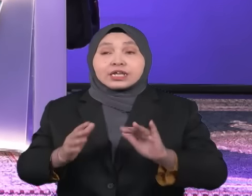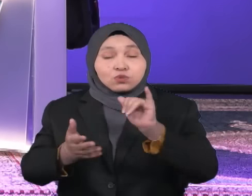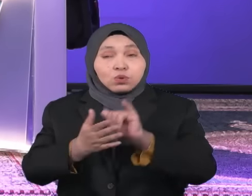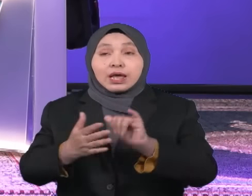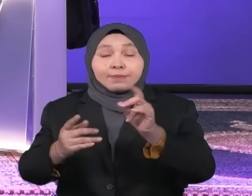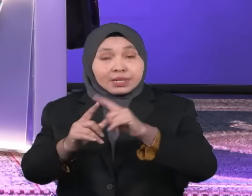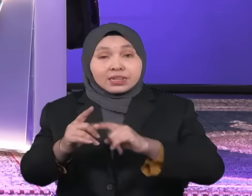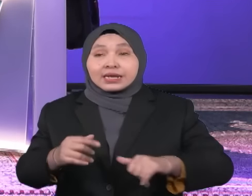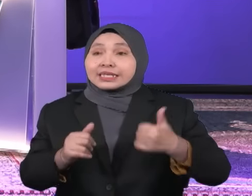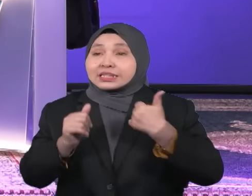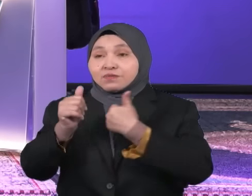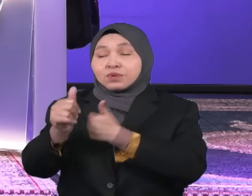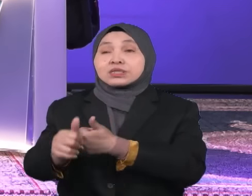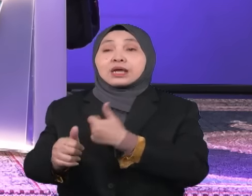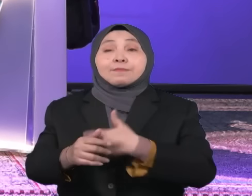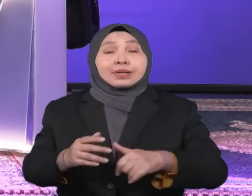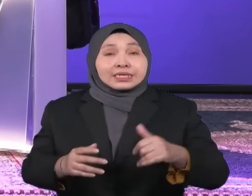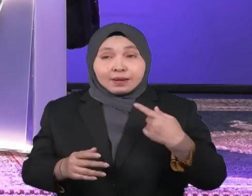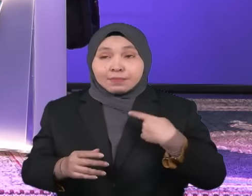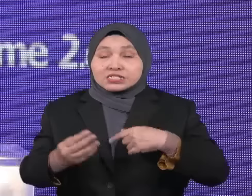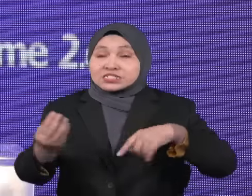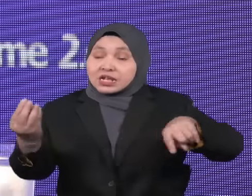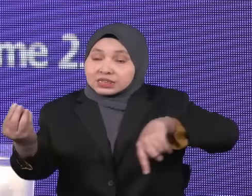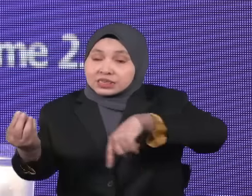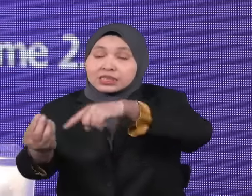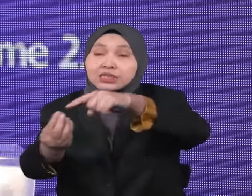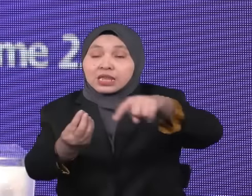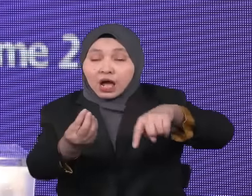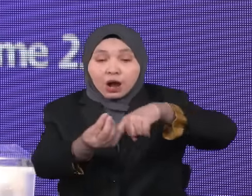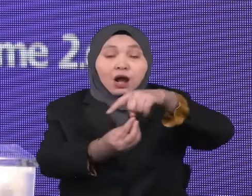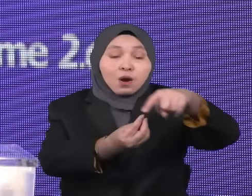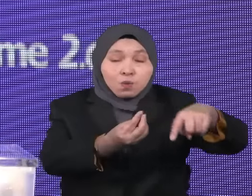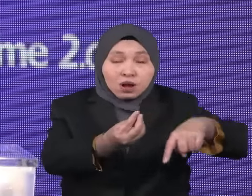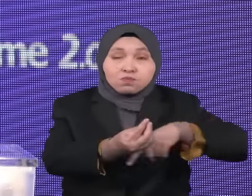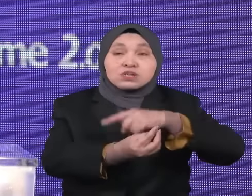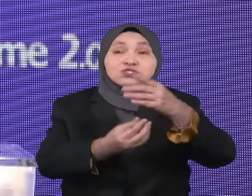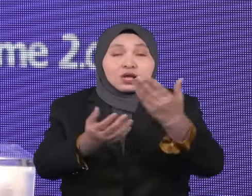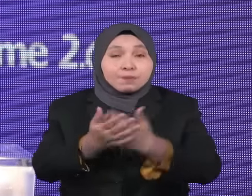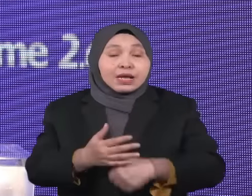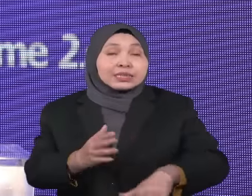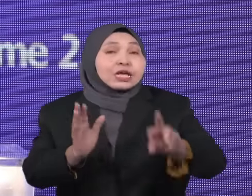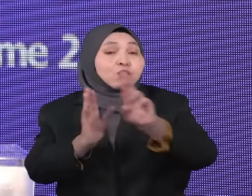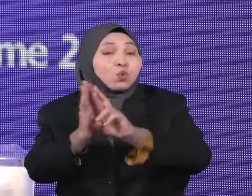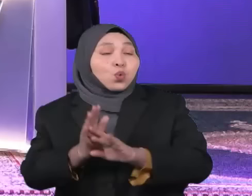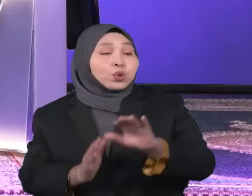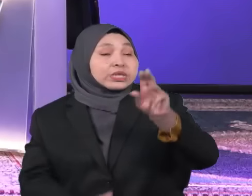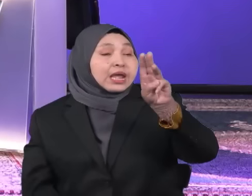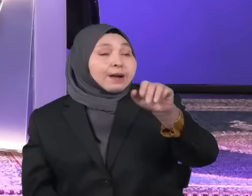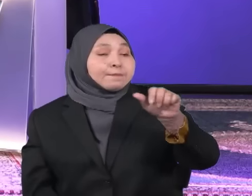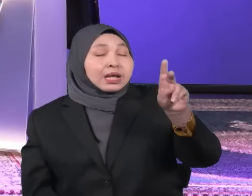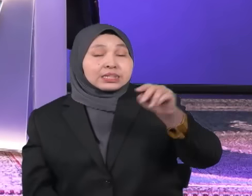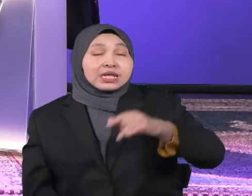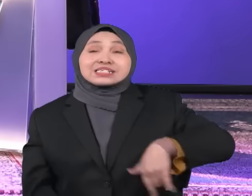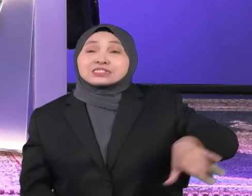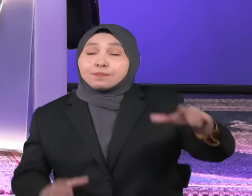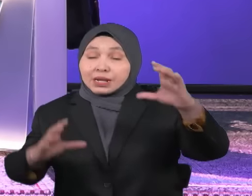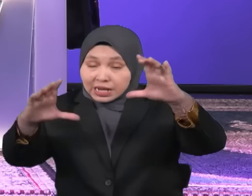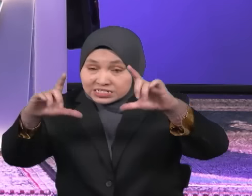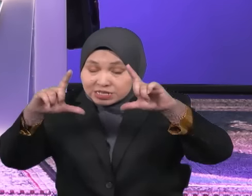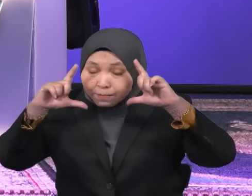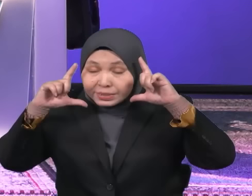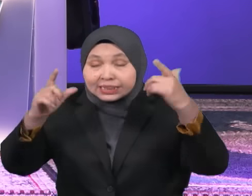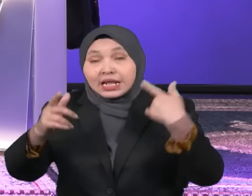bahaya kita ikut-ikut lah ketika tawaf itu. Kan setiap kali sampai di rukun Yamani kan, Yamani. Sehingga ke Hajarul Aswad tu kita akan